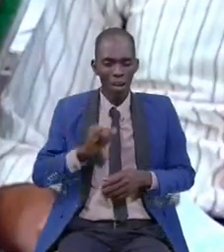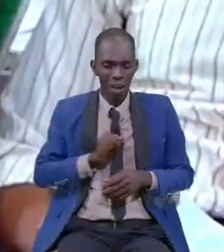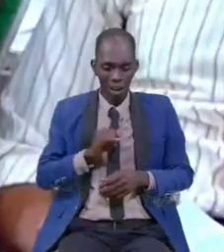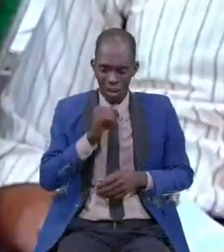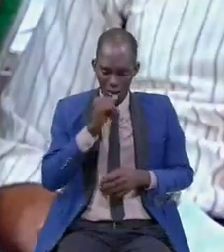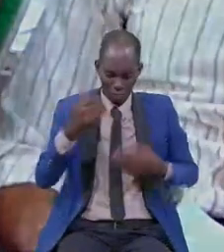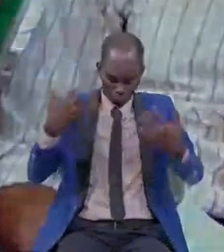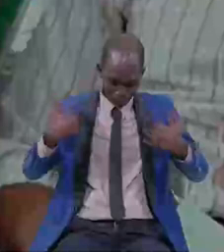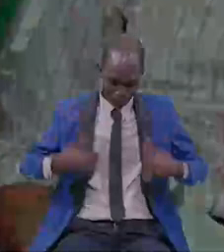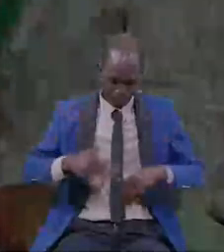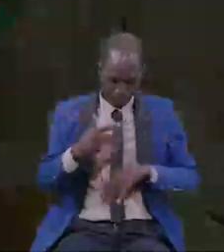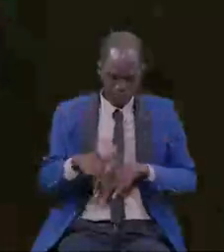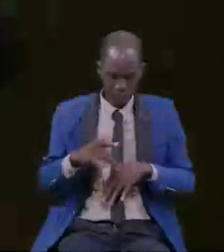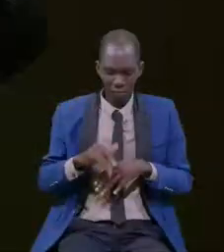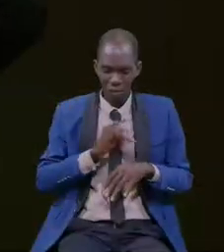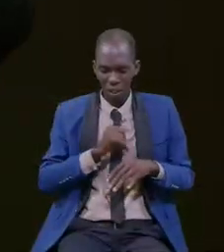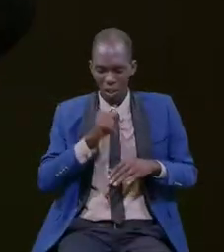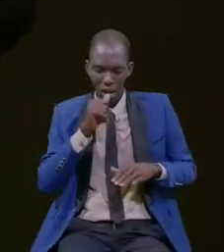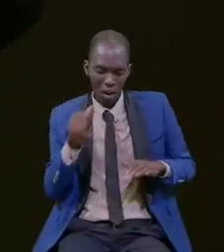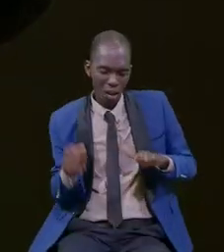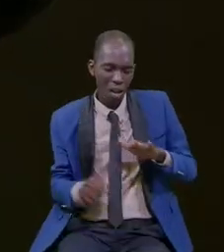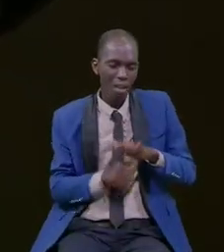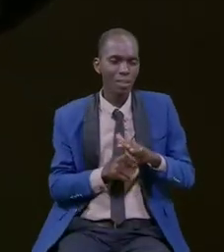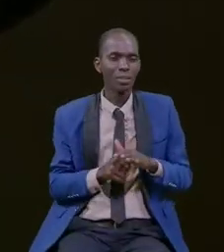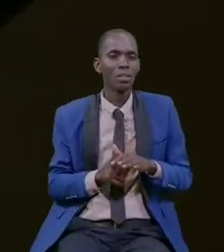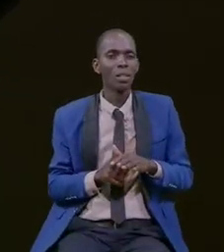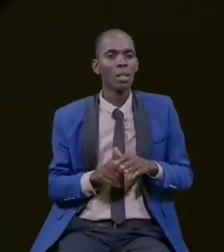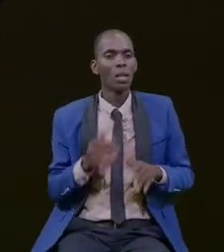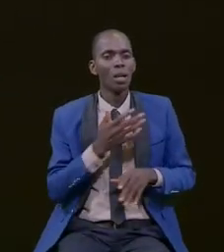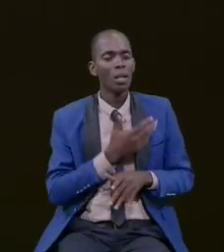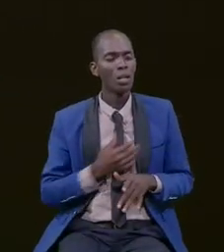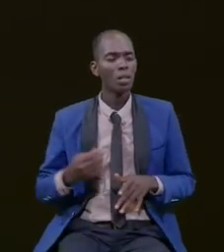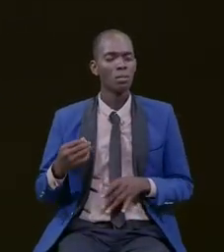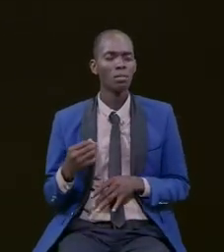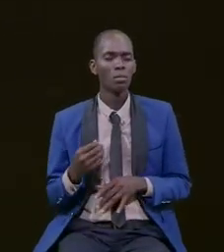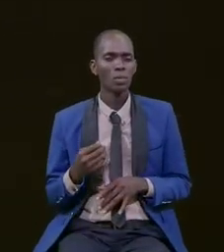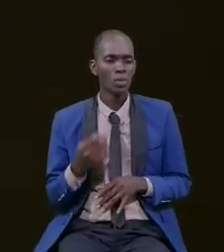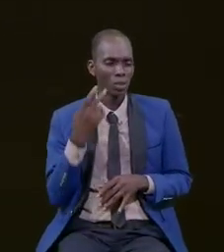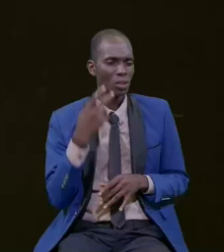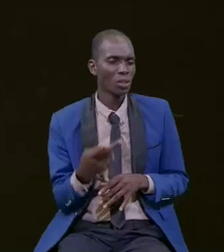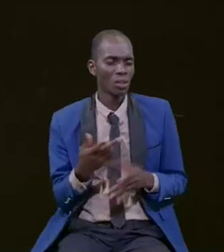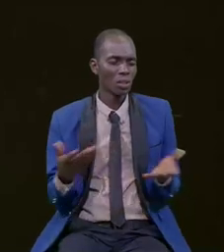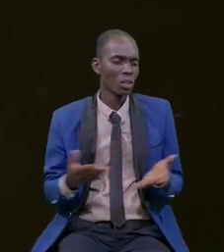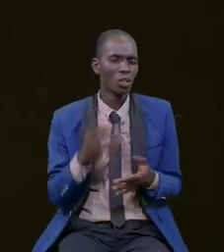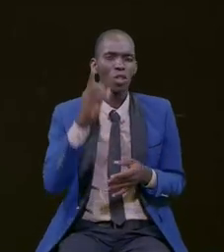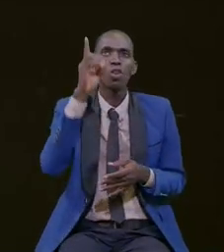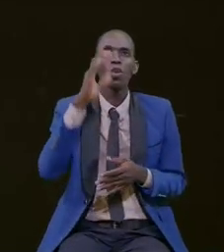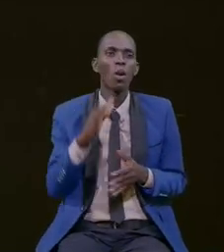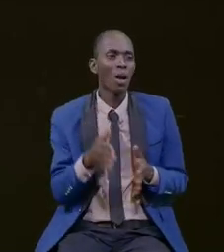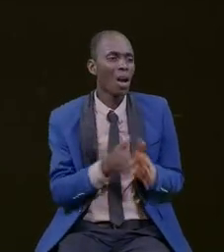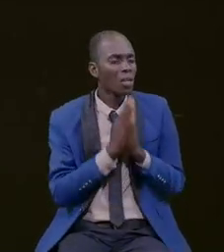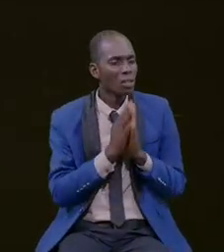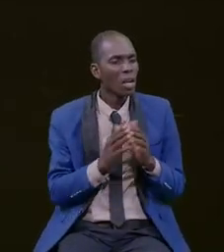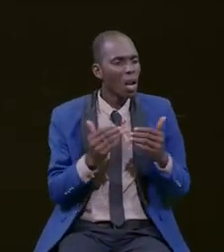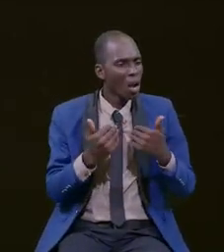es nu est-ce que tu as mangé du fruit de l'arbre dont je t'ai défendu